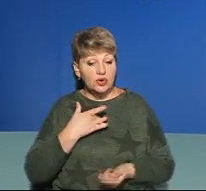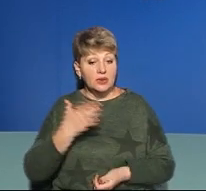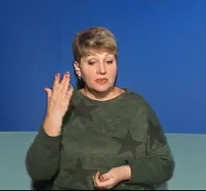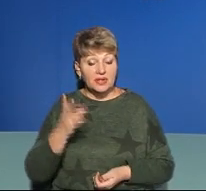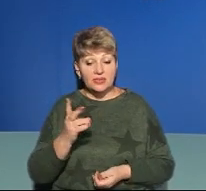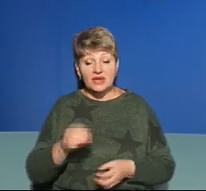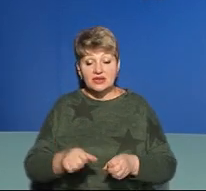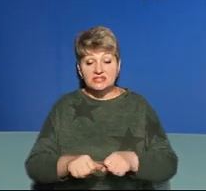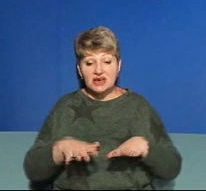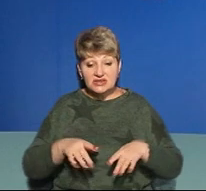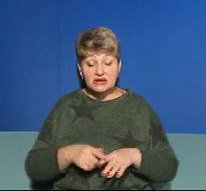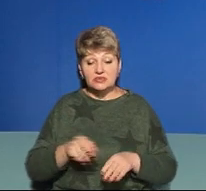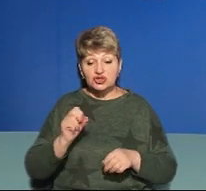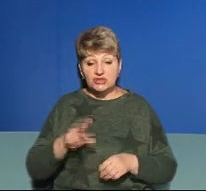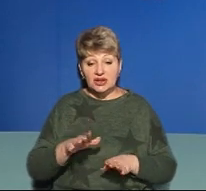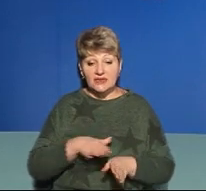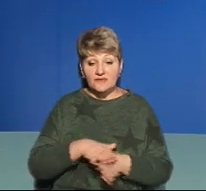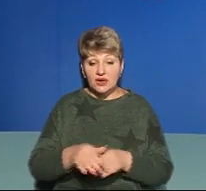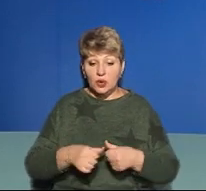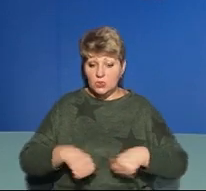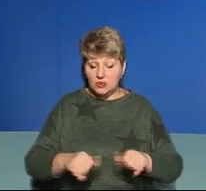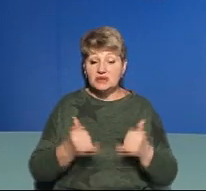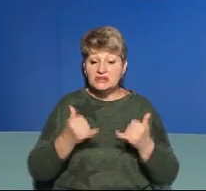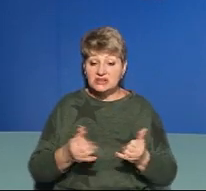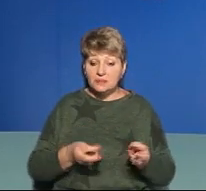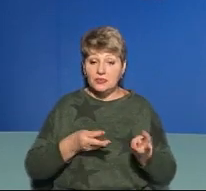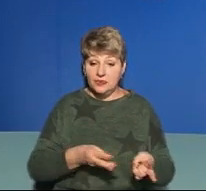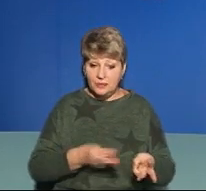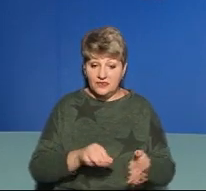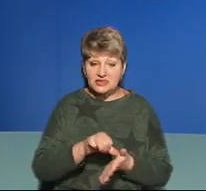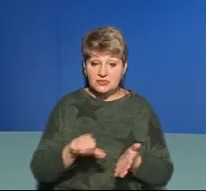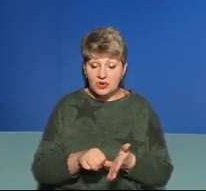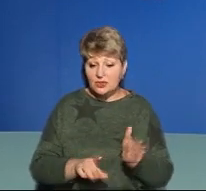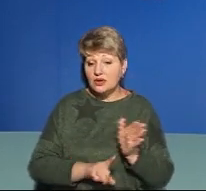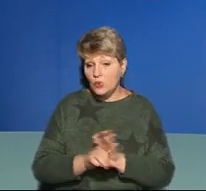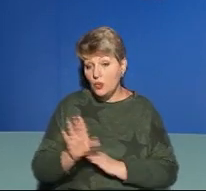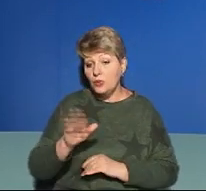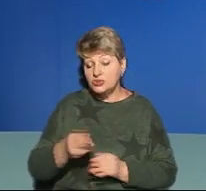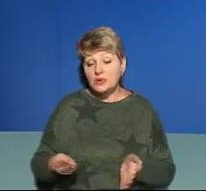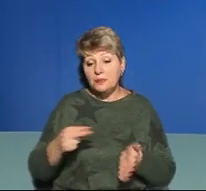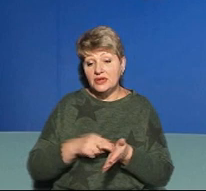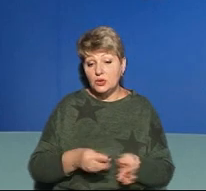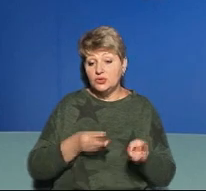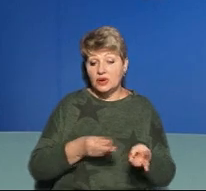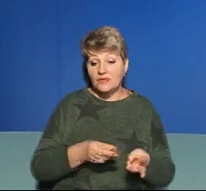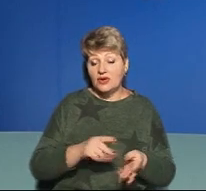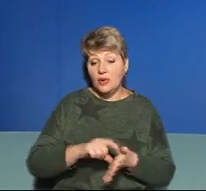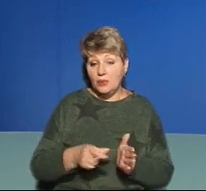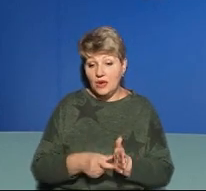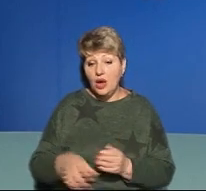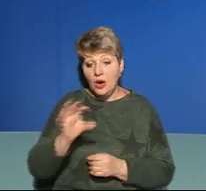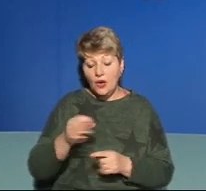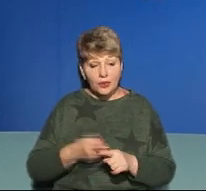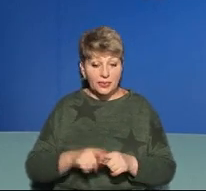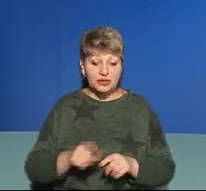на засіданні члени виконкому. Тепер опалювальний сезон у Смілі розпочнуть після підключення котелень. Про це повідомив